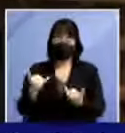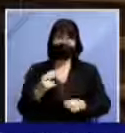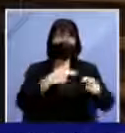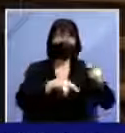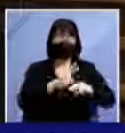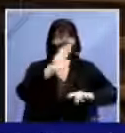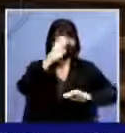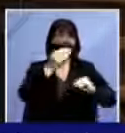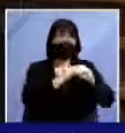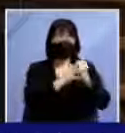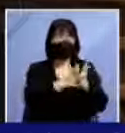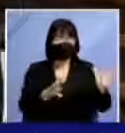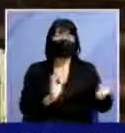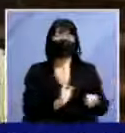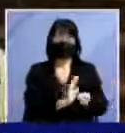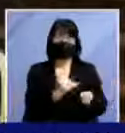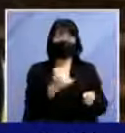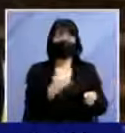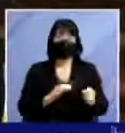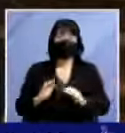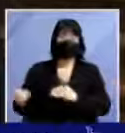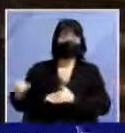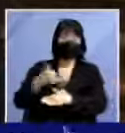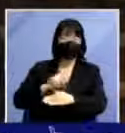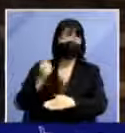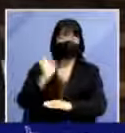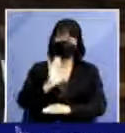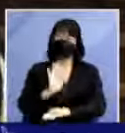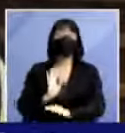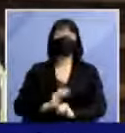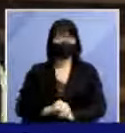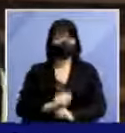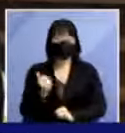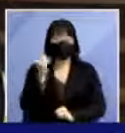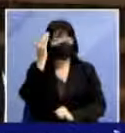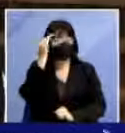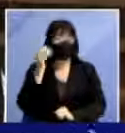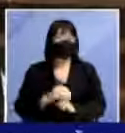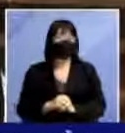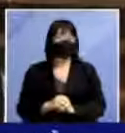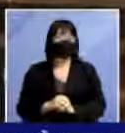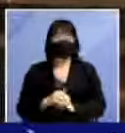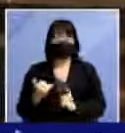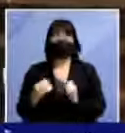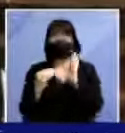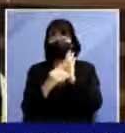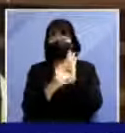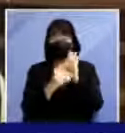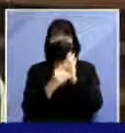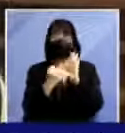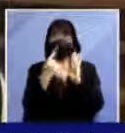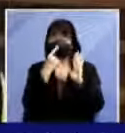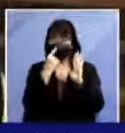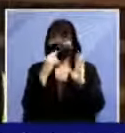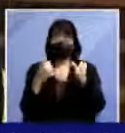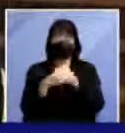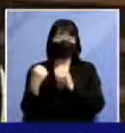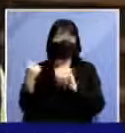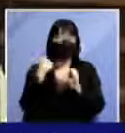ครับในตอนนี ้แต่ก็ไม่ได้หมายถึงว่าจะไม่รับมาดูแลนะคะเพราะว ่ าผู้ป่วยในโซนสีแดงหรือว่าเป็นผู้ป่วยสีแดงเนี่ยอาจจะ